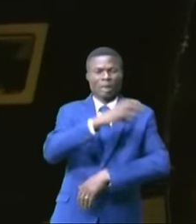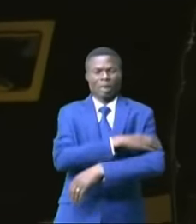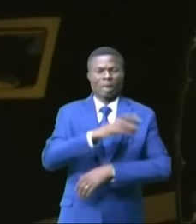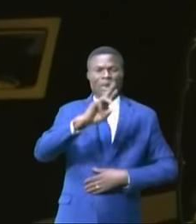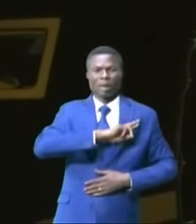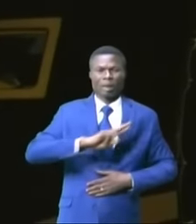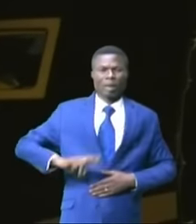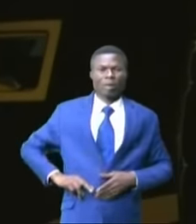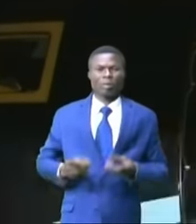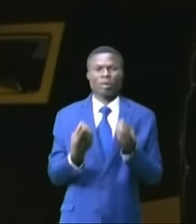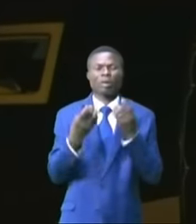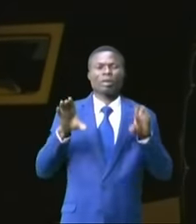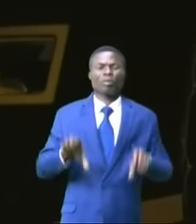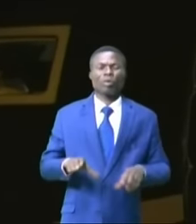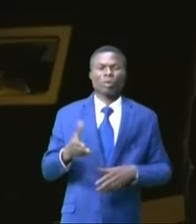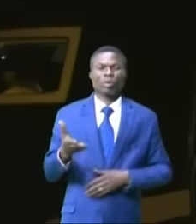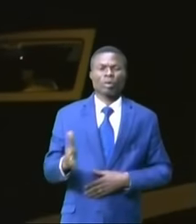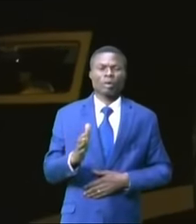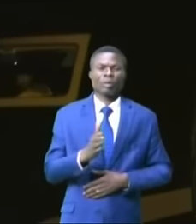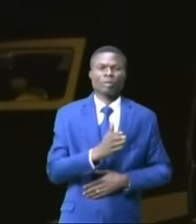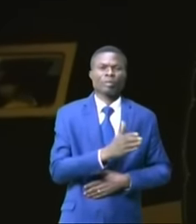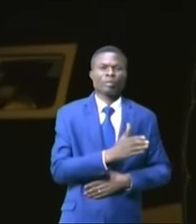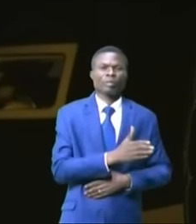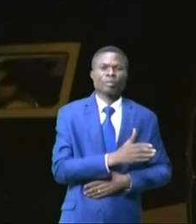République démocratique du Congo.